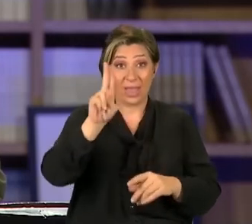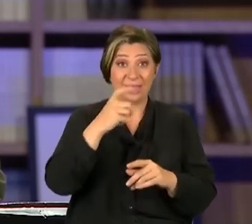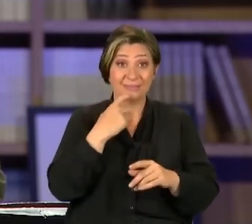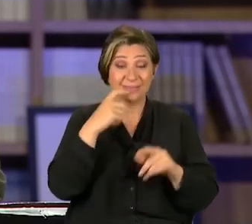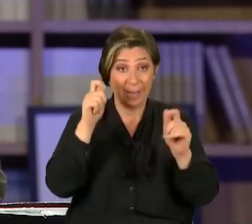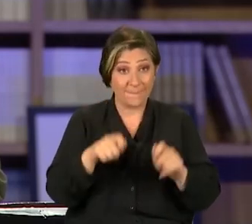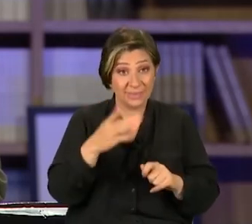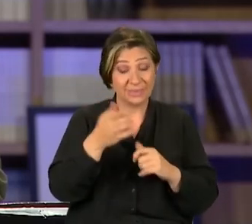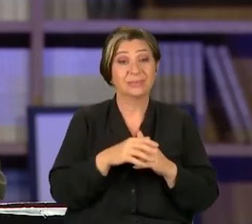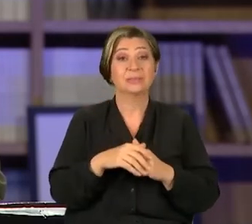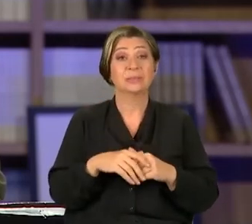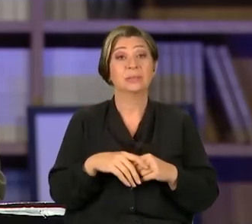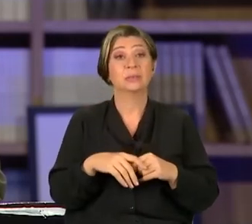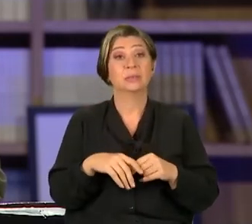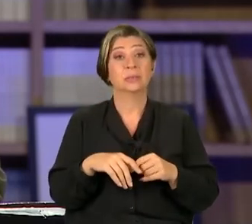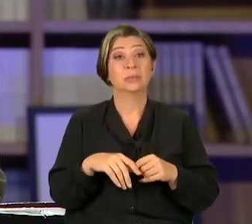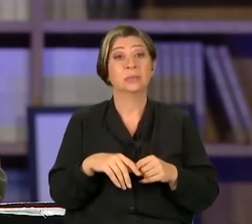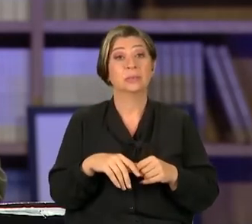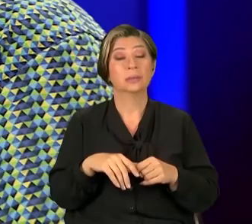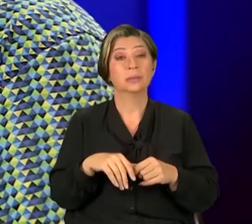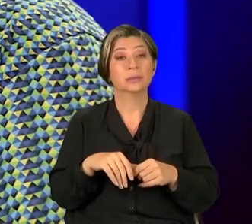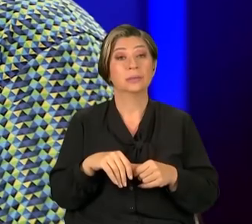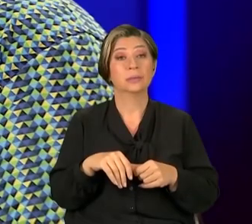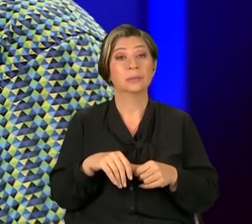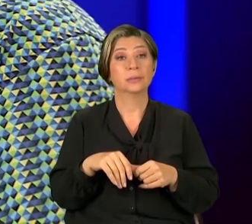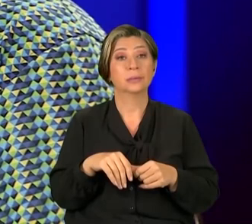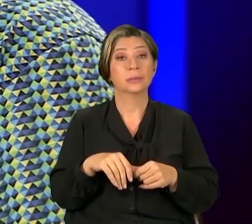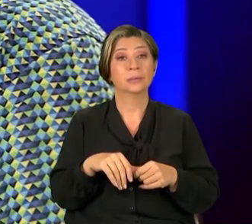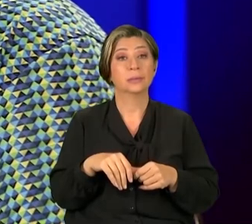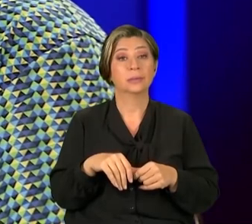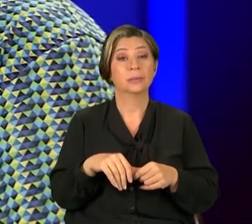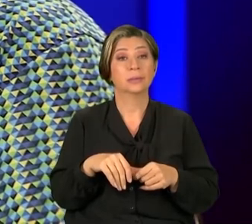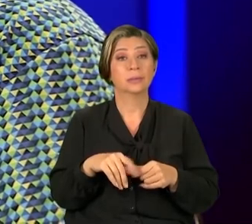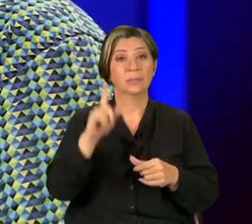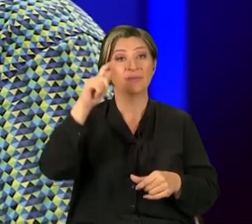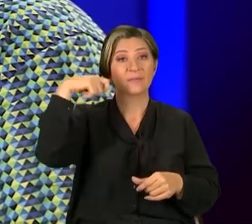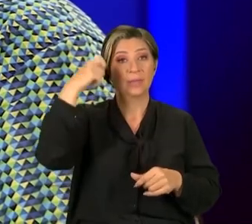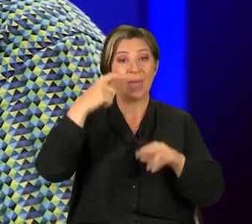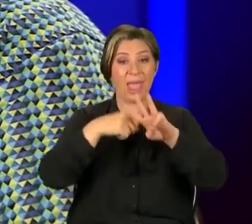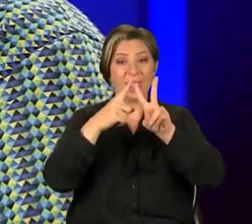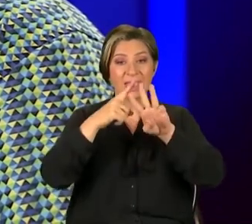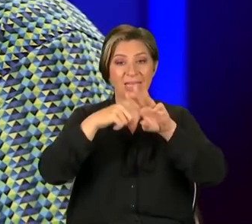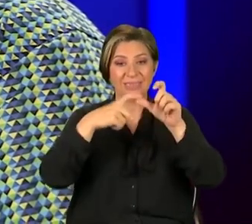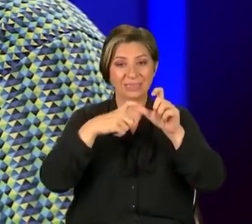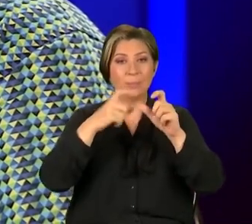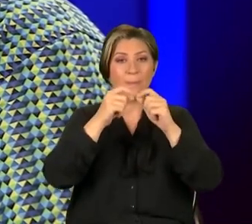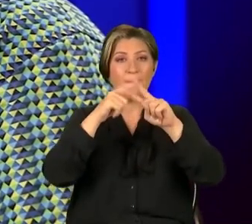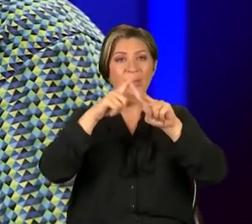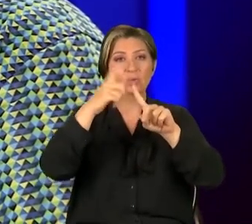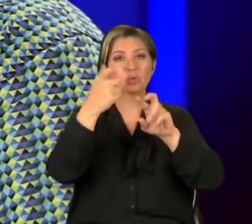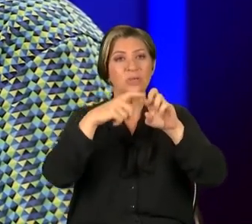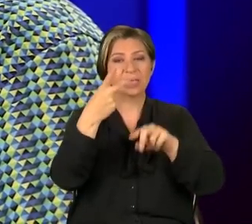yer almışsın ve bir filmde Enes batur'un filminde